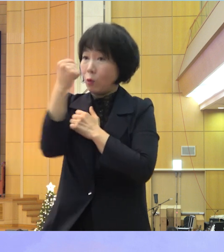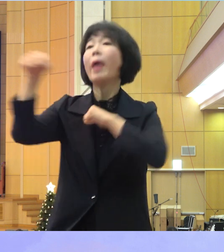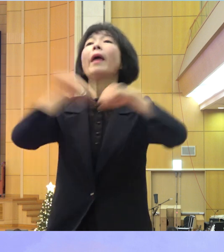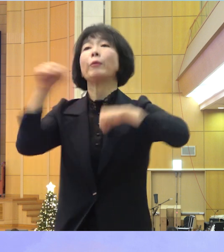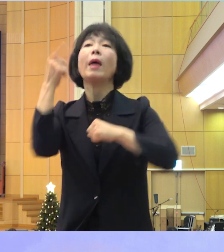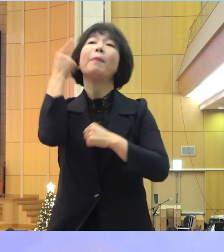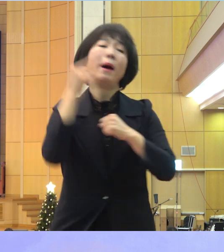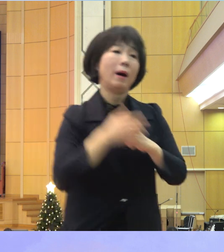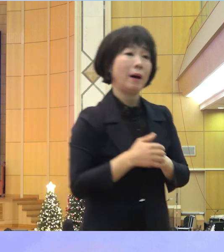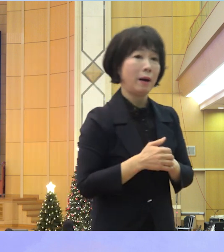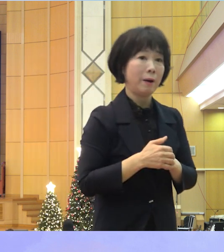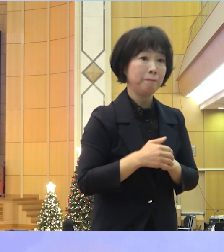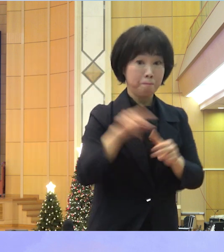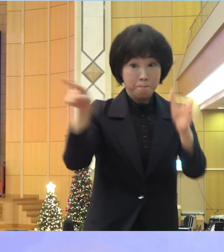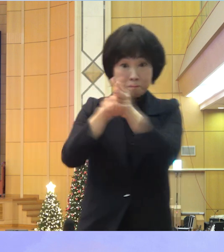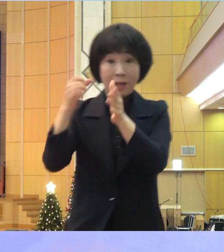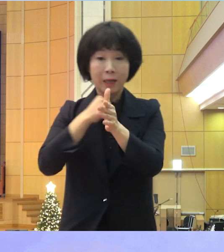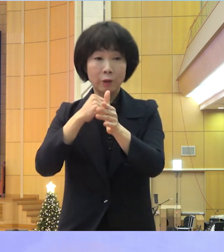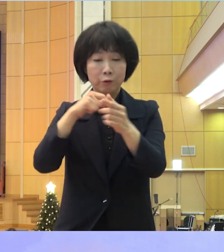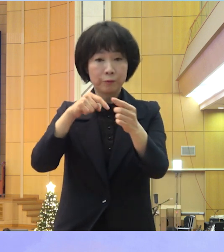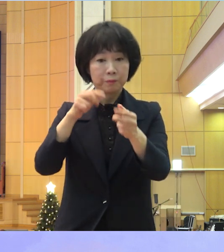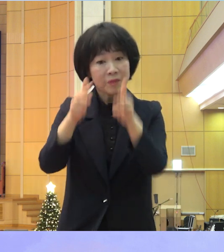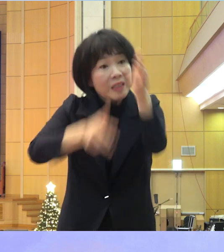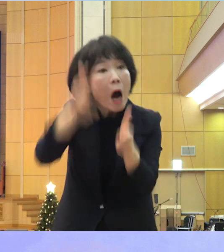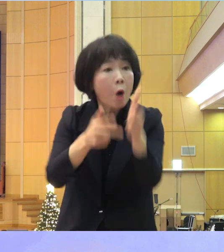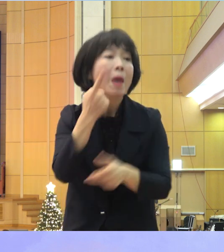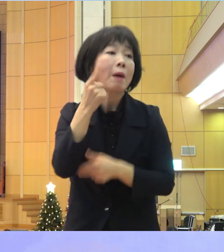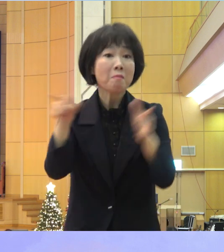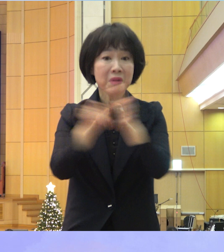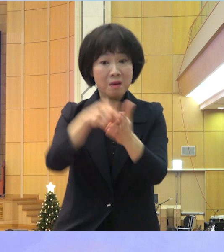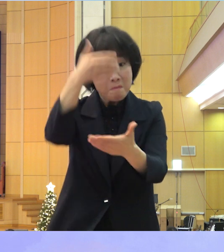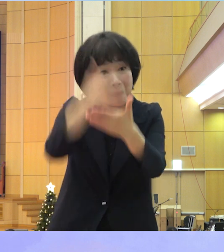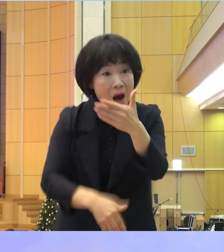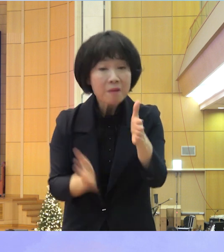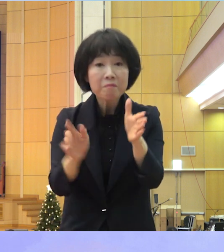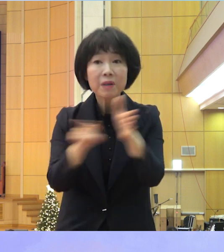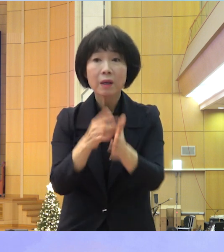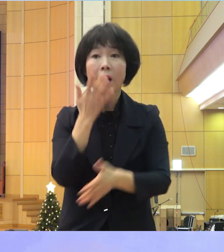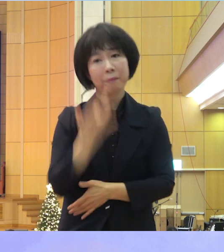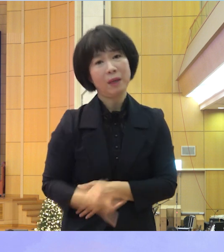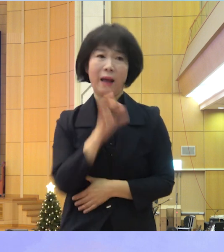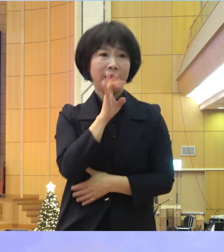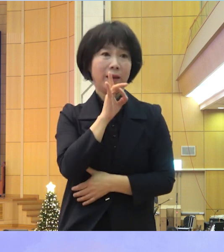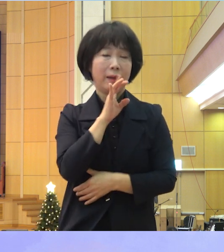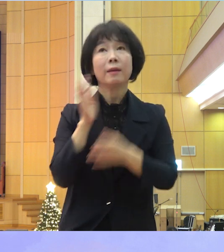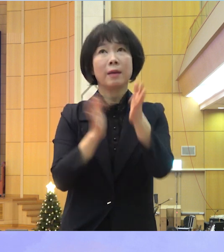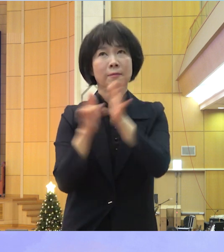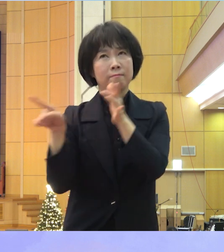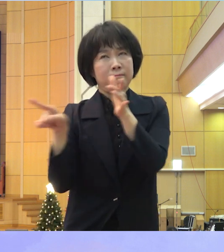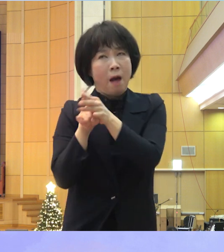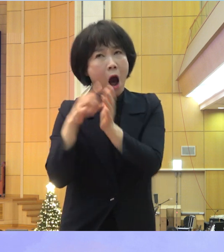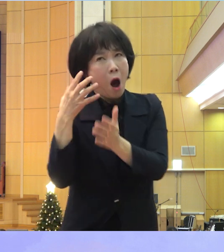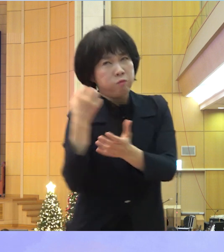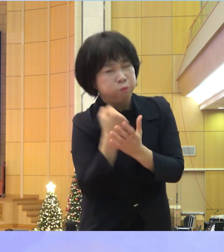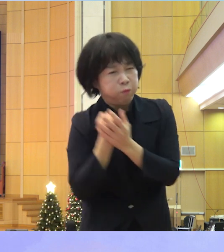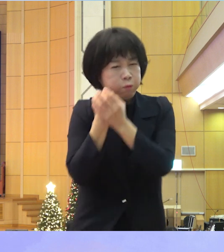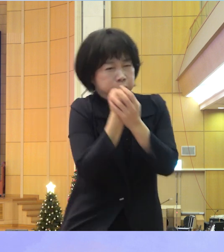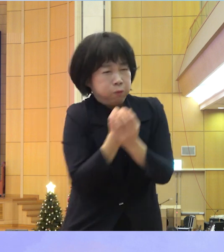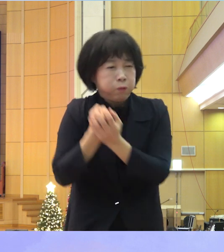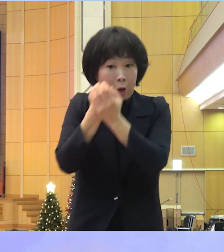사업하는 것도 믿음으로 사업을 하세요. 믿음이 빠지면 안 돼. 믿음으로 모세는 장성해서